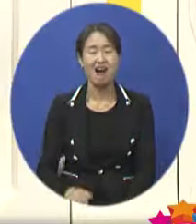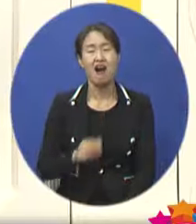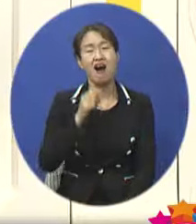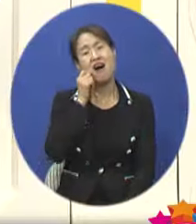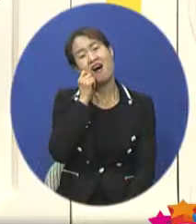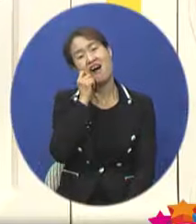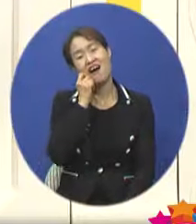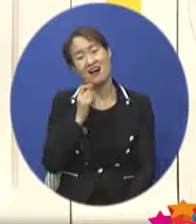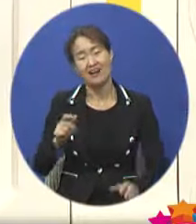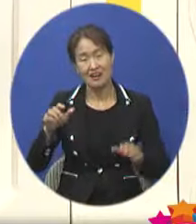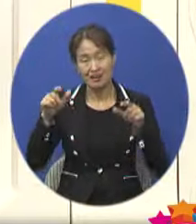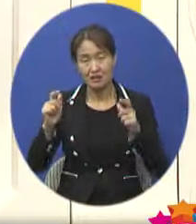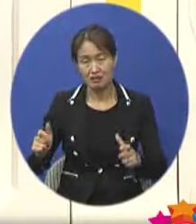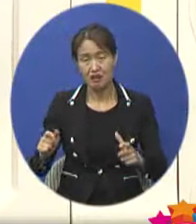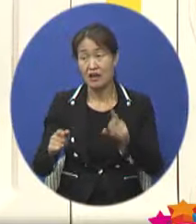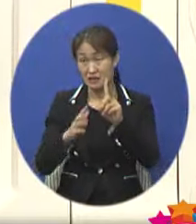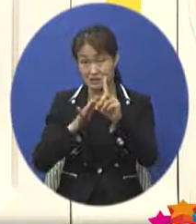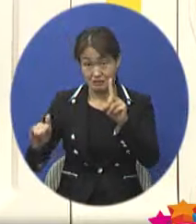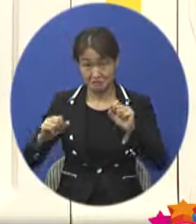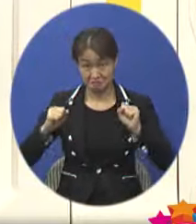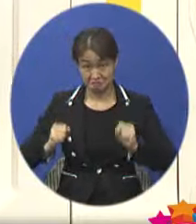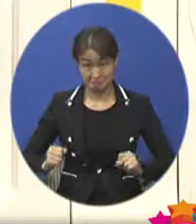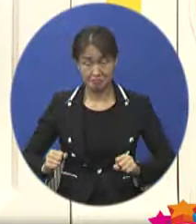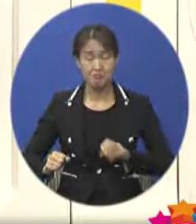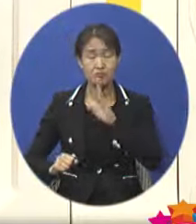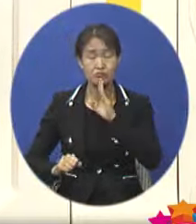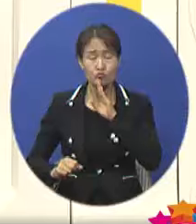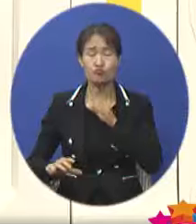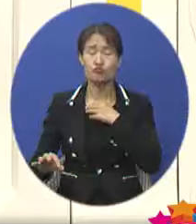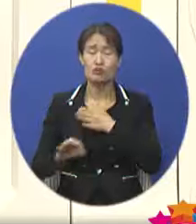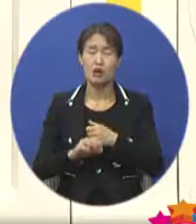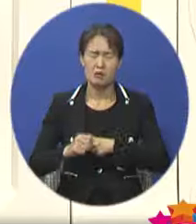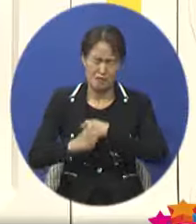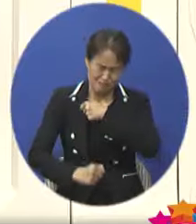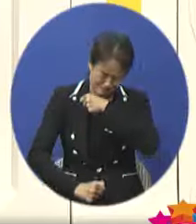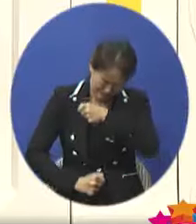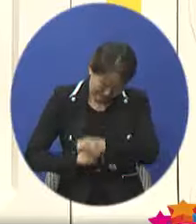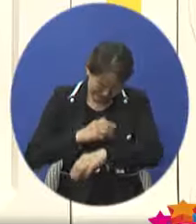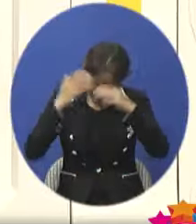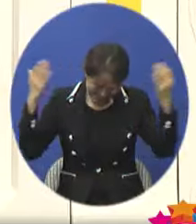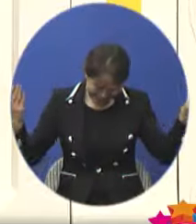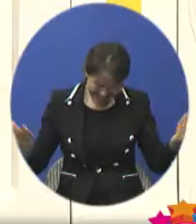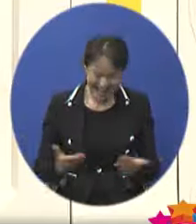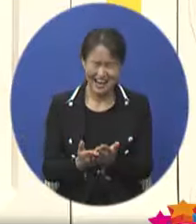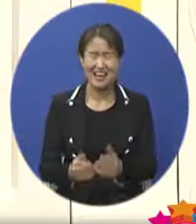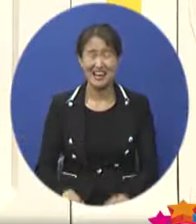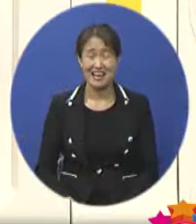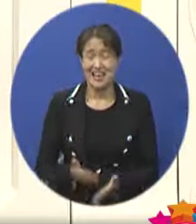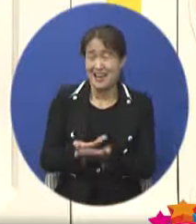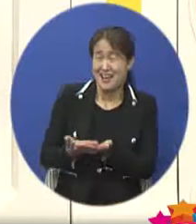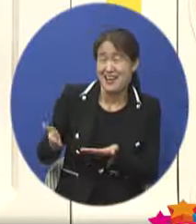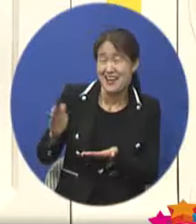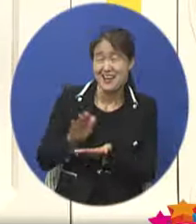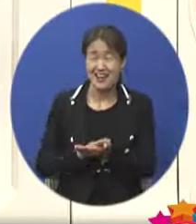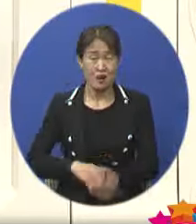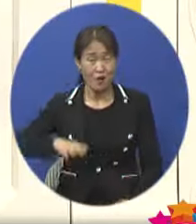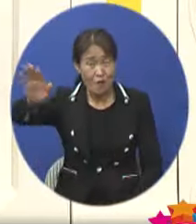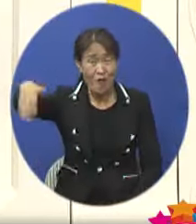그 지역에 이런 분이 한 분만 계시면은, 네, 그 정말 모든 농기계는 다 그러니까요. 무조건 우리